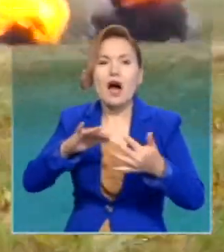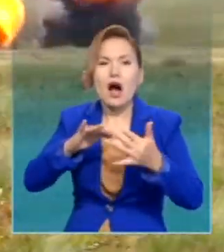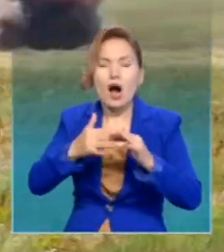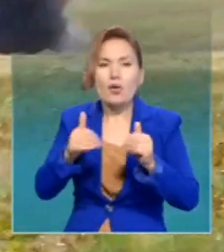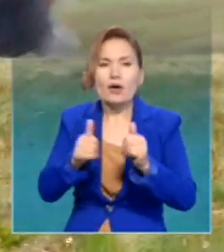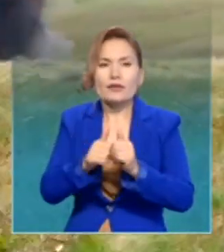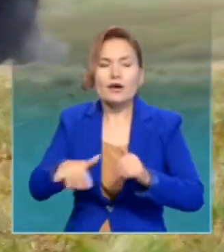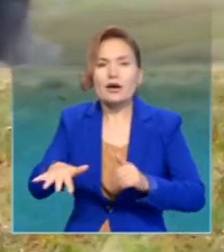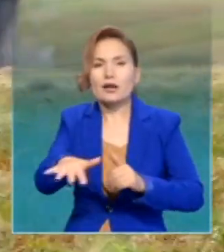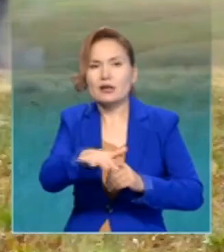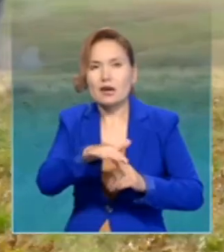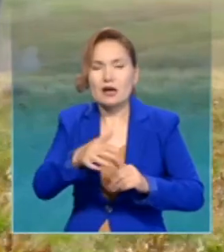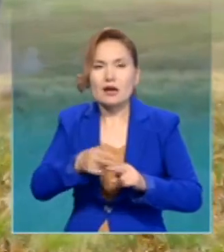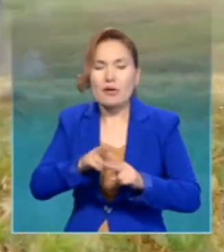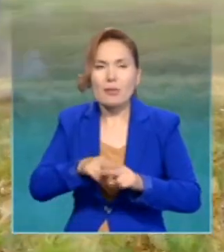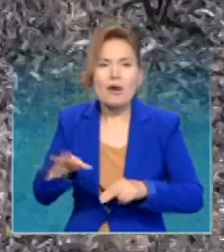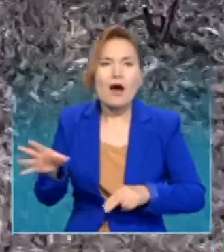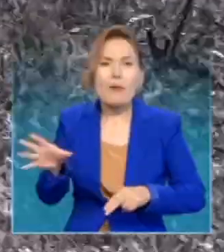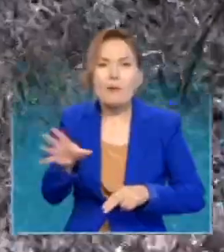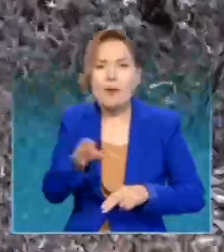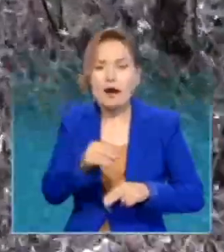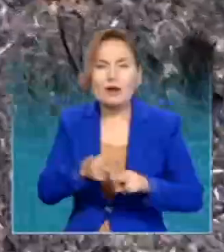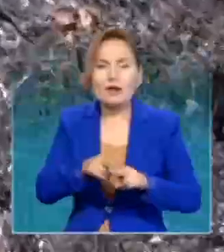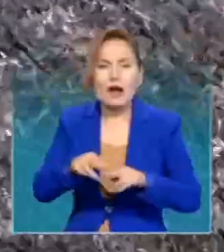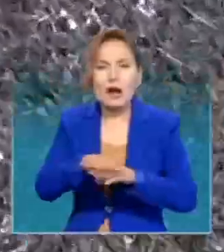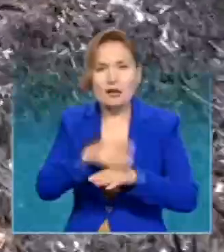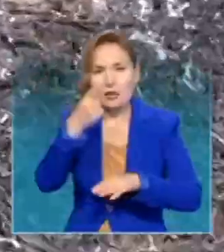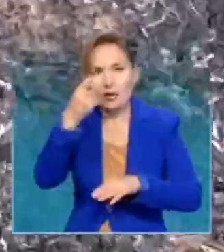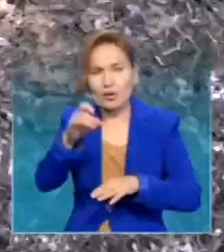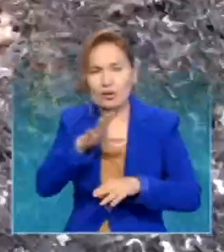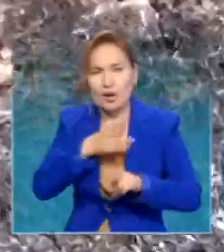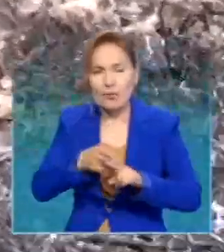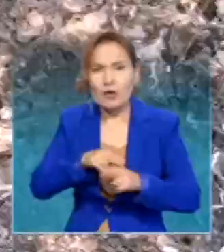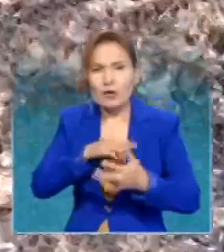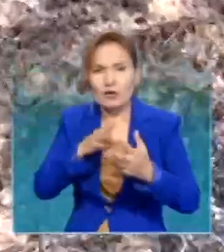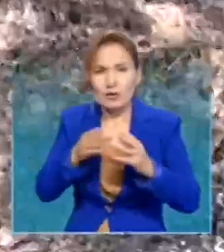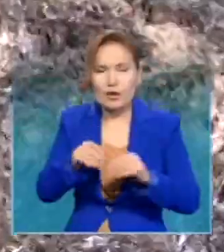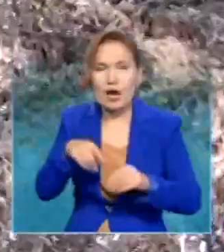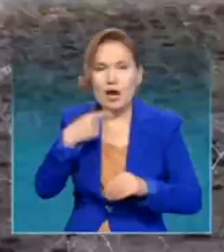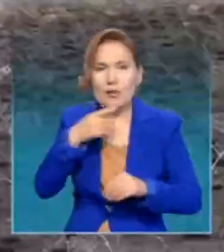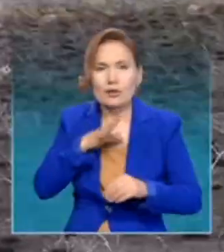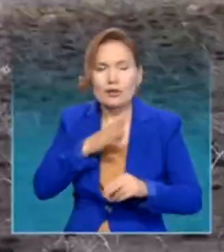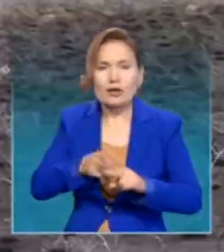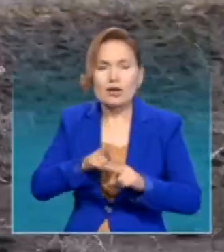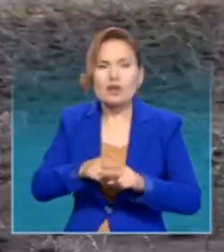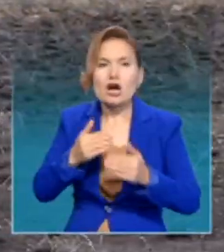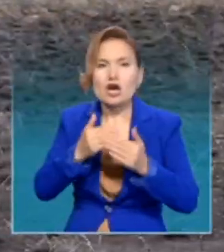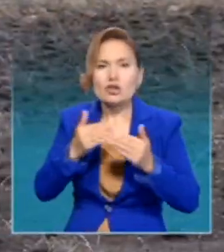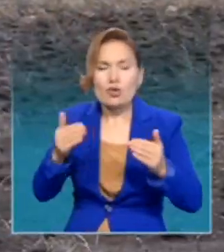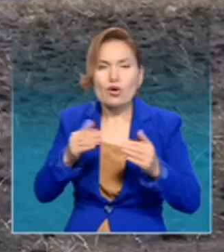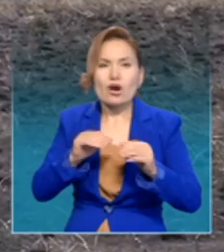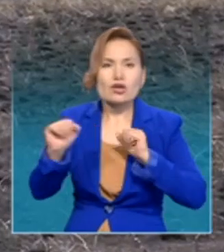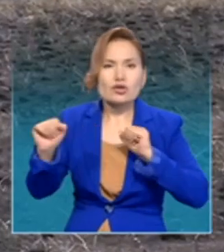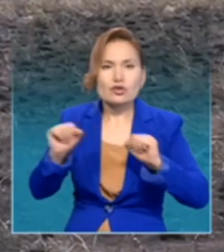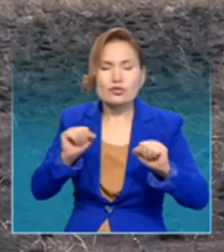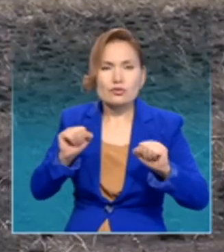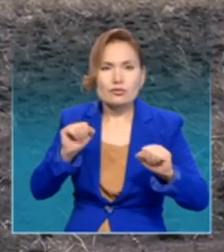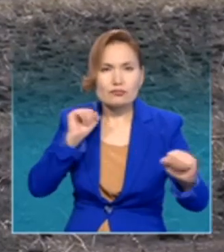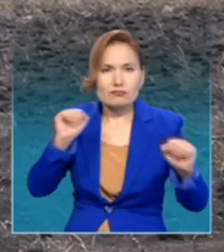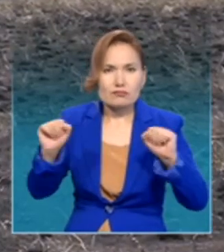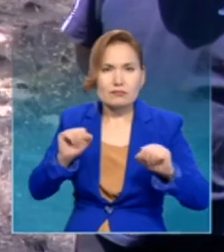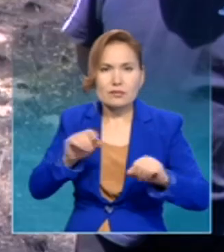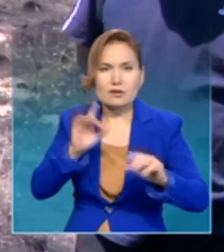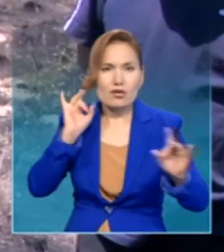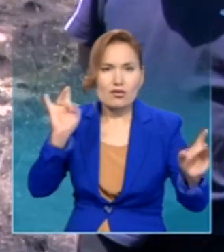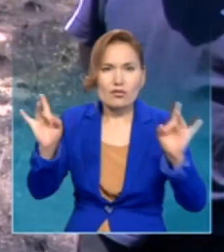мен маңайдағы шопандарға да ескертіп, қауіпсіздік шараларын қатаң ұстанамыз деп сендірген. Алайда соңғы дүмпулерден кейін жайылым отқа